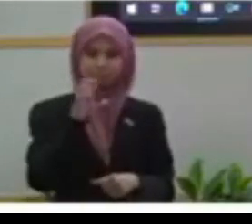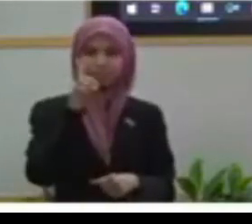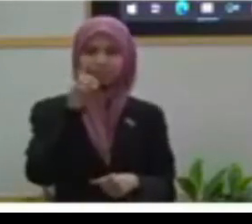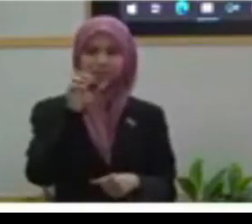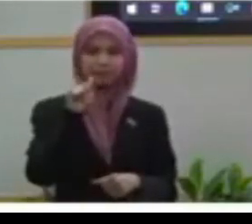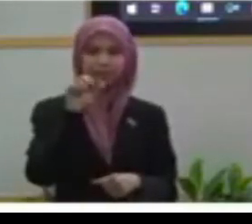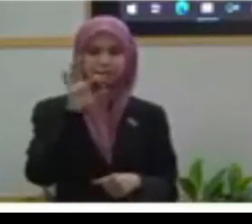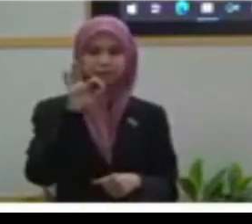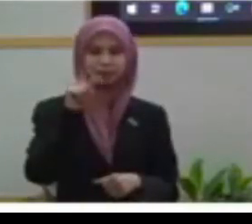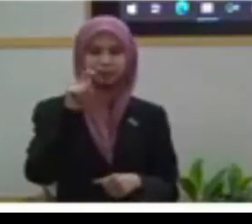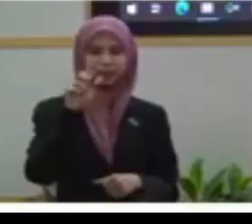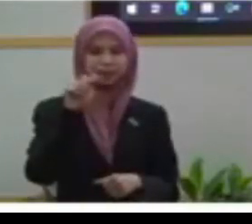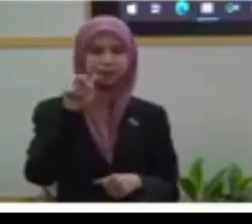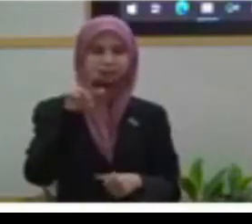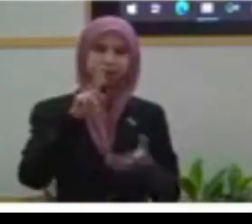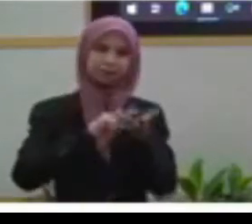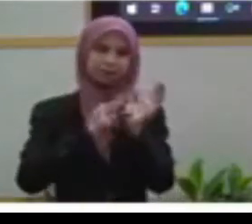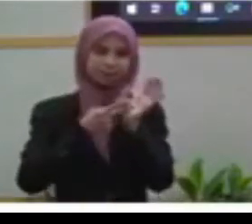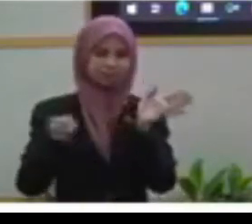page mana? Daftar.